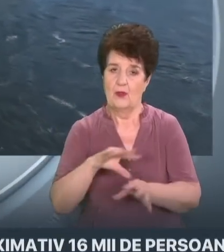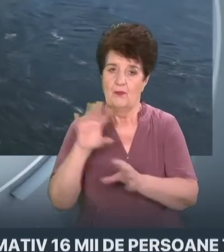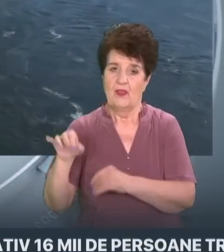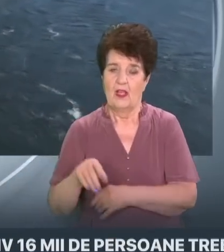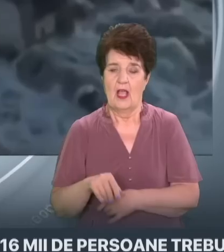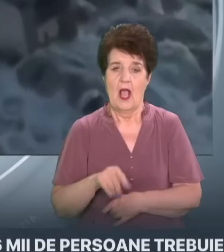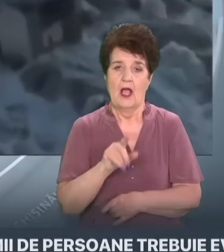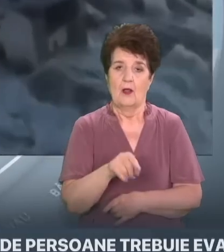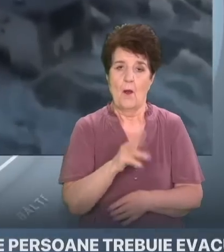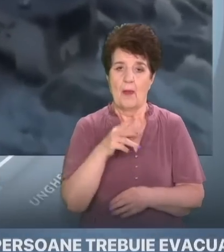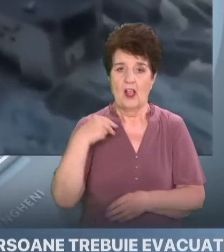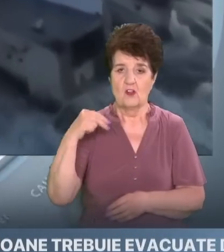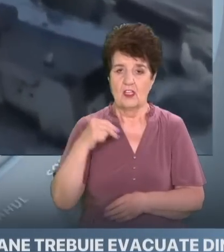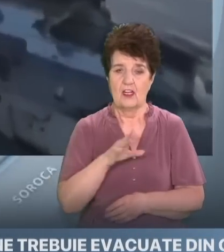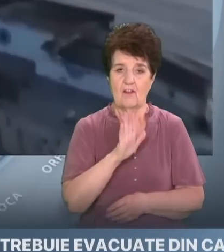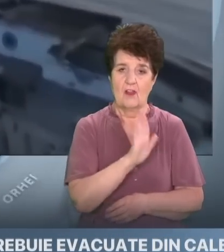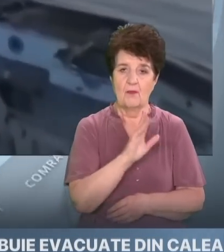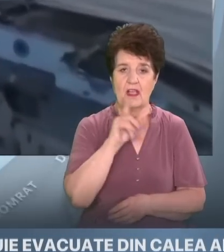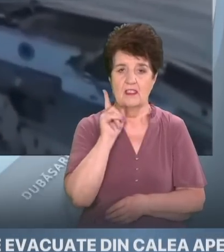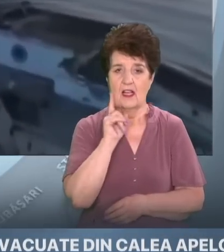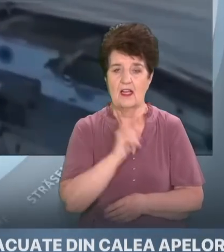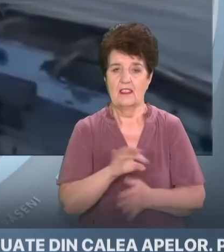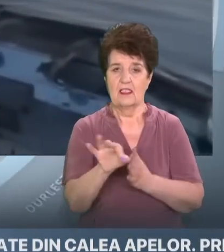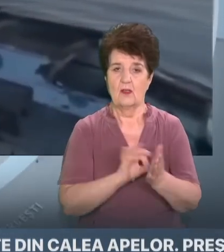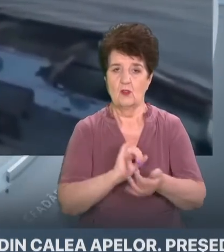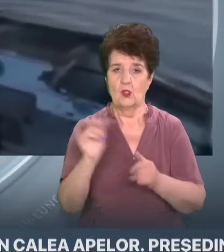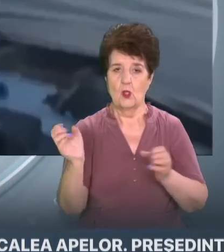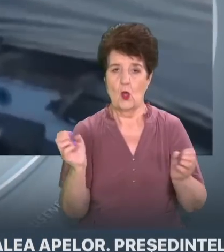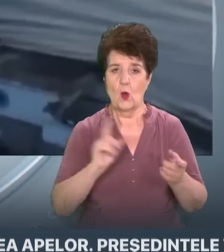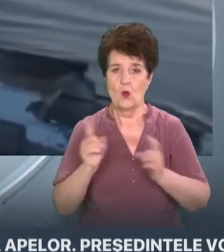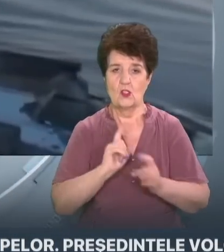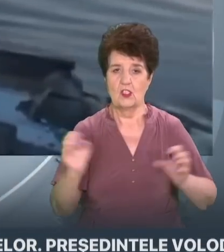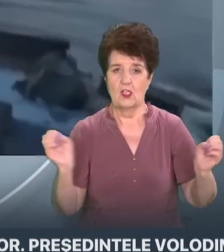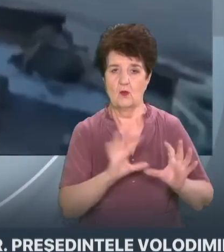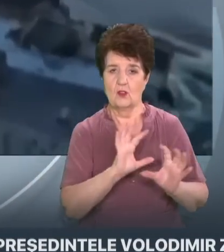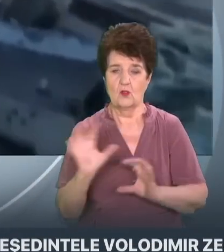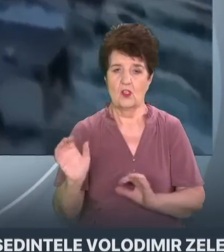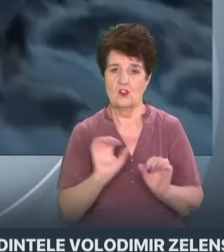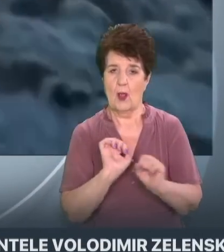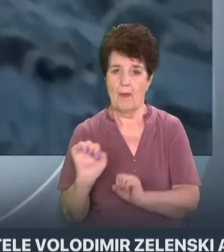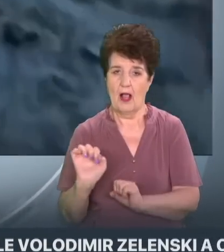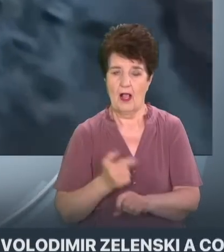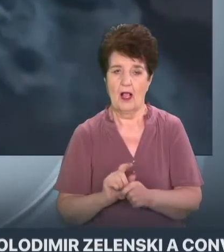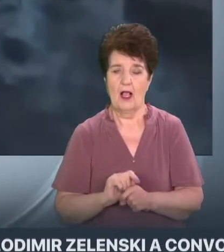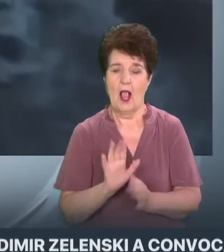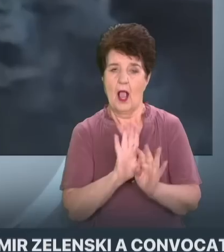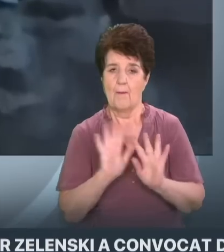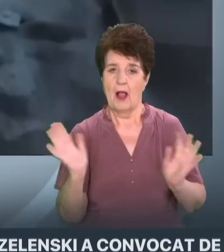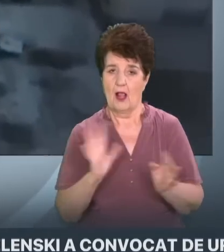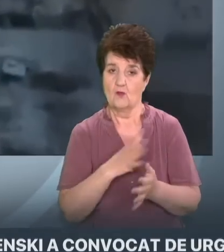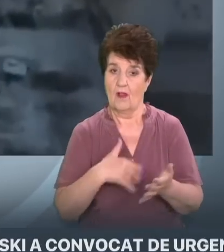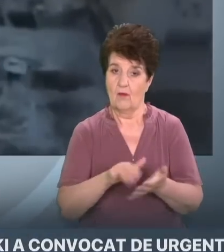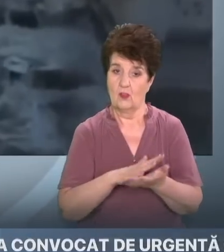apelor. Președintele Volodymyr Zelensky a convocat de urgență Consiliul de Securitate și Apărare după ce barajul a fost distrus. Mai